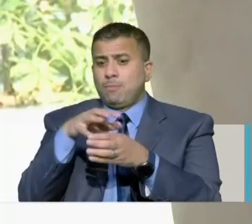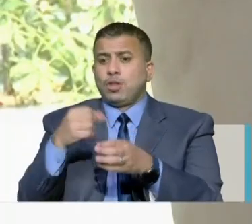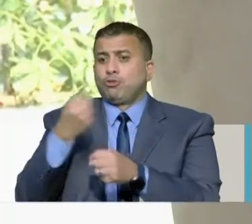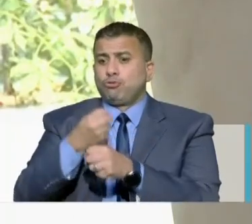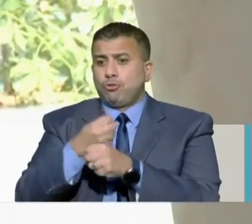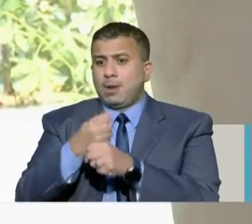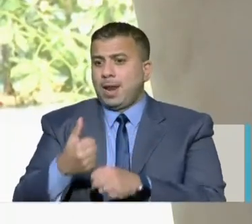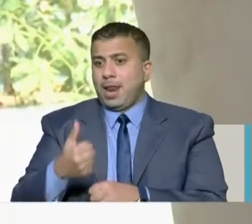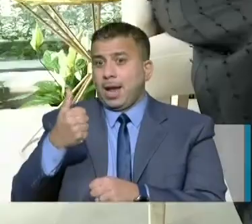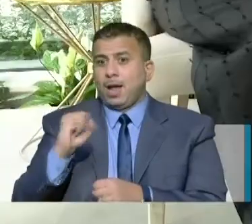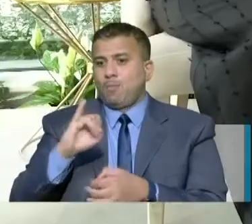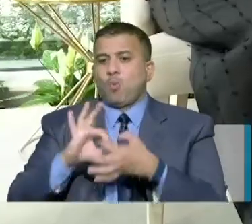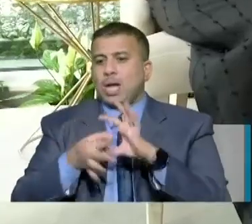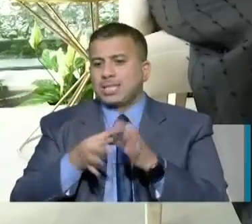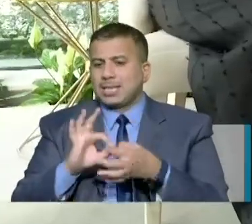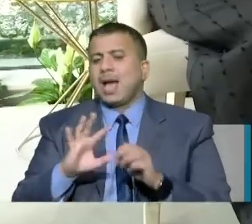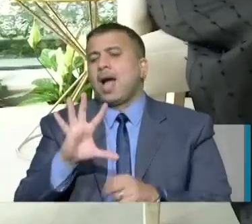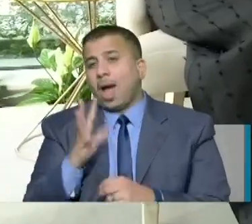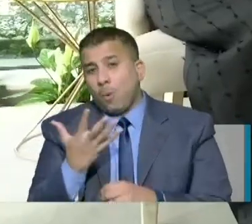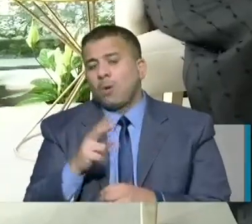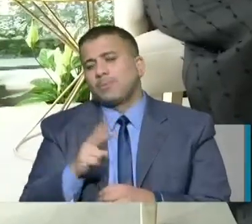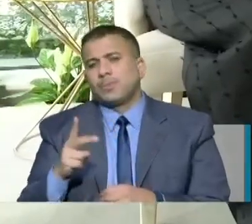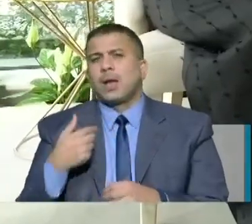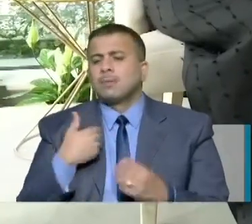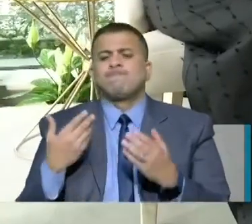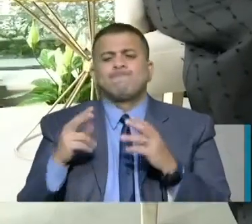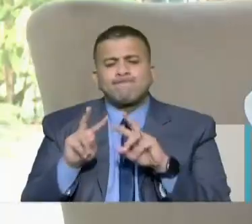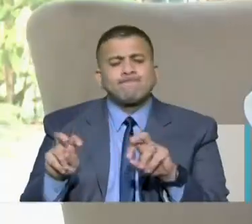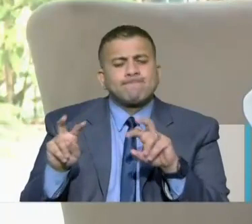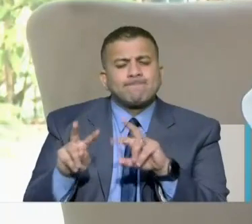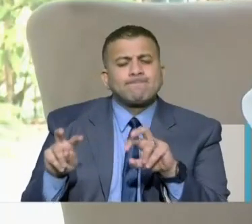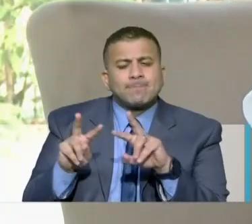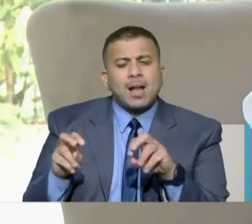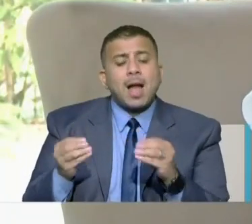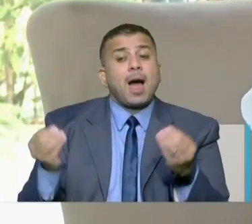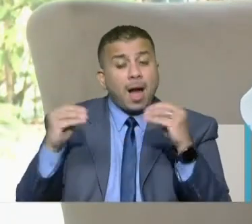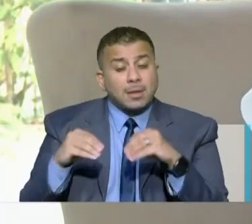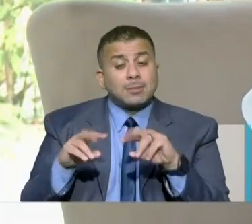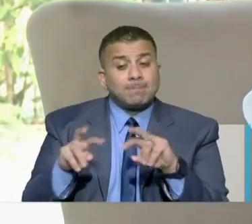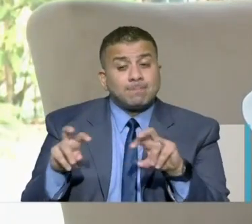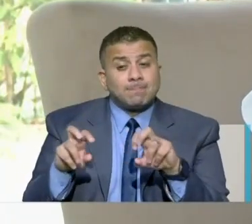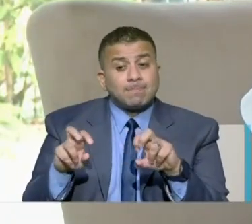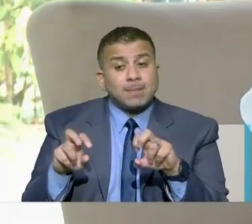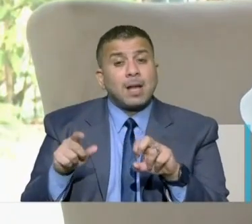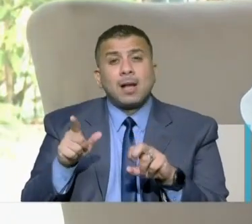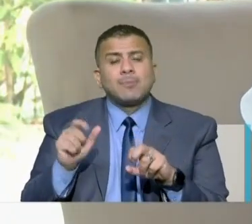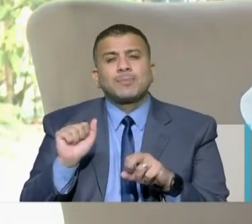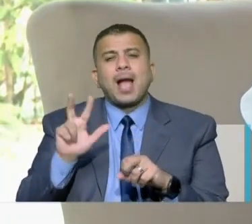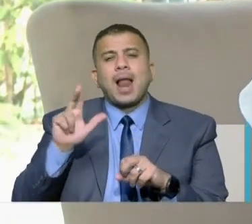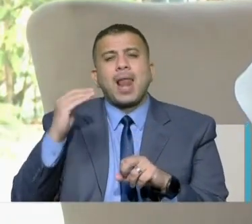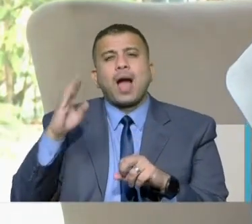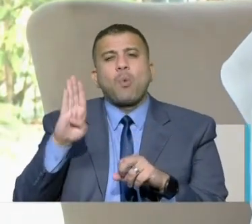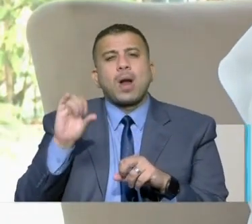اشتغل على نجاح هذه المؤسسه او غيرها فدرس الموضوع اكثر واكتشفنا ان الحوكمه